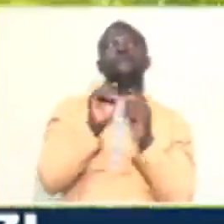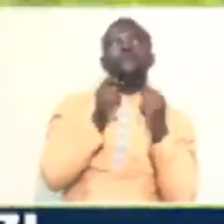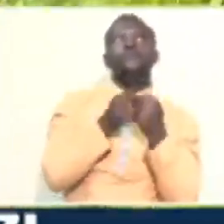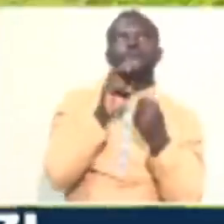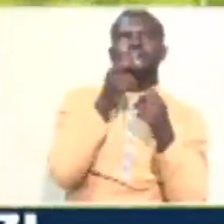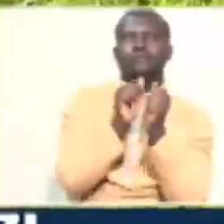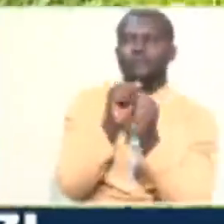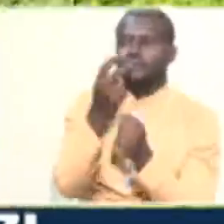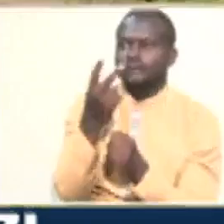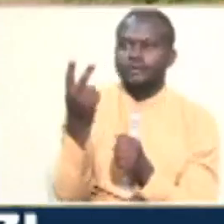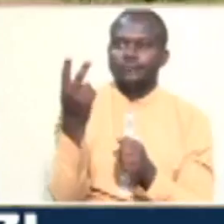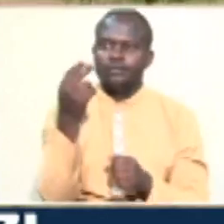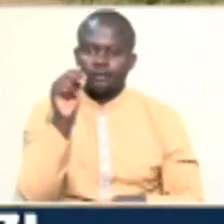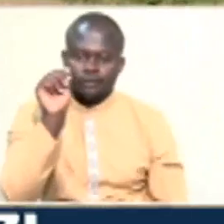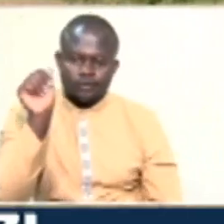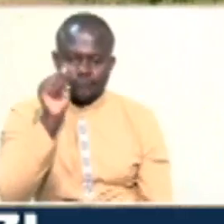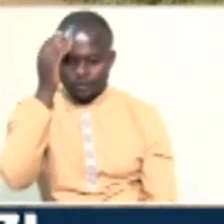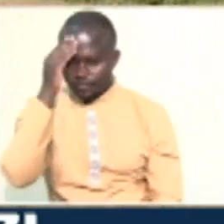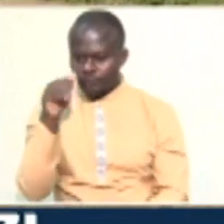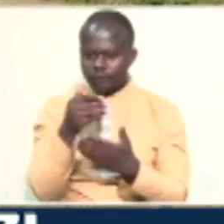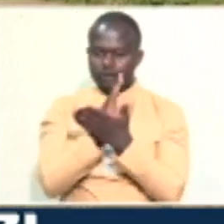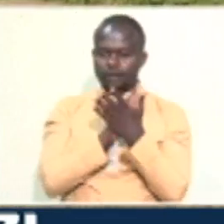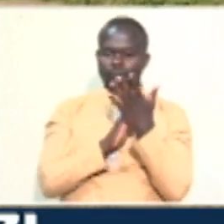cya 2022A, kuko hari abakiri